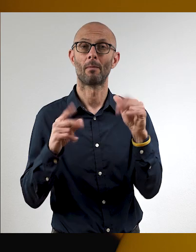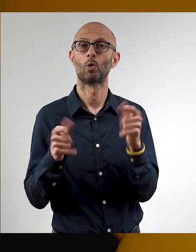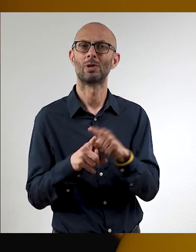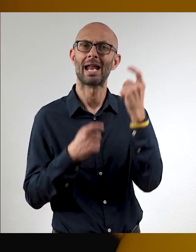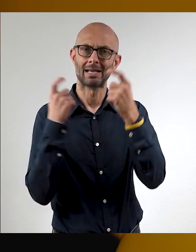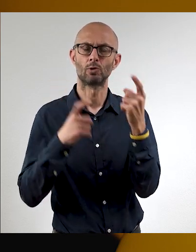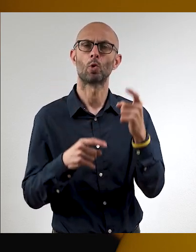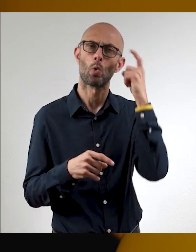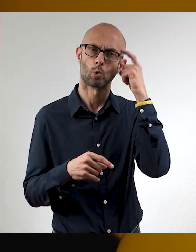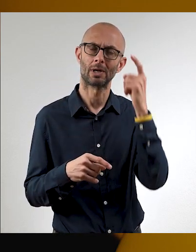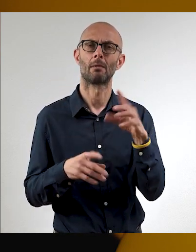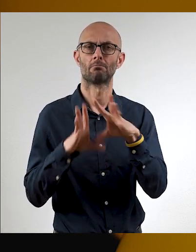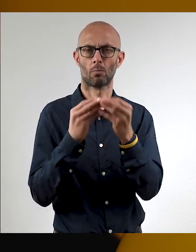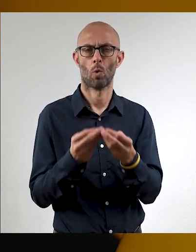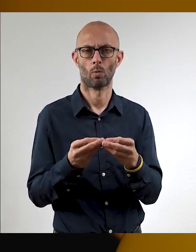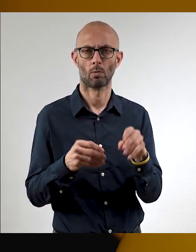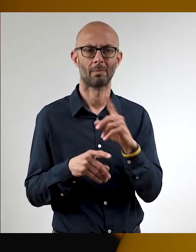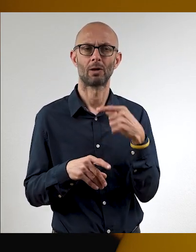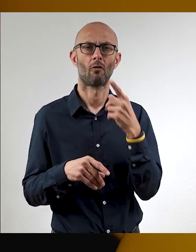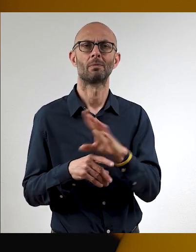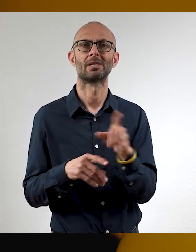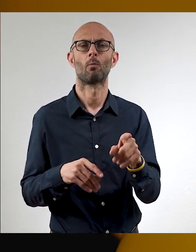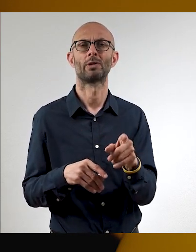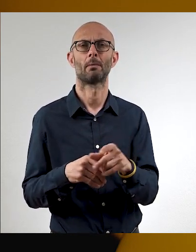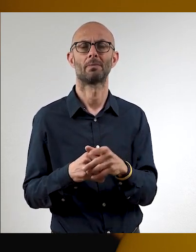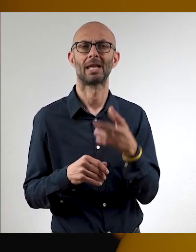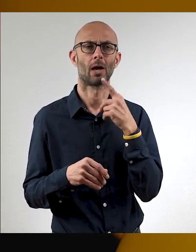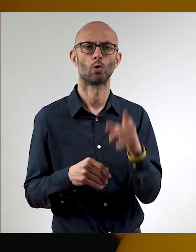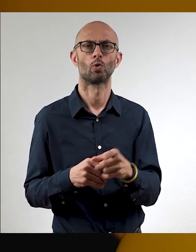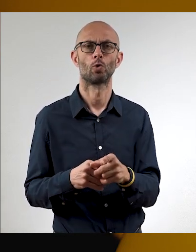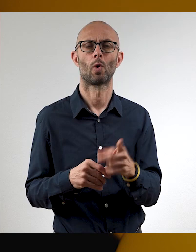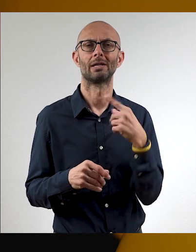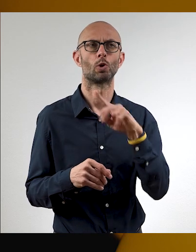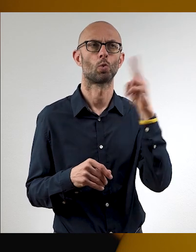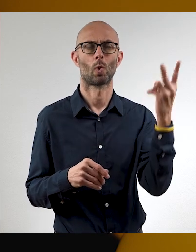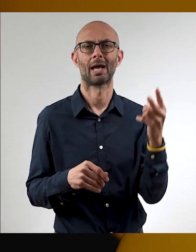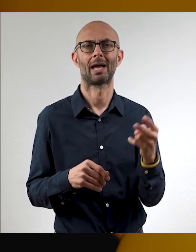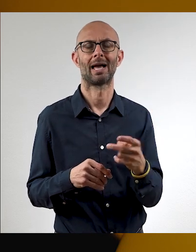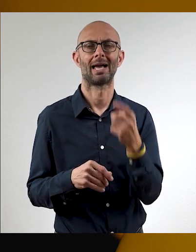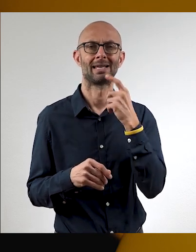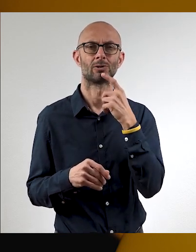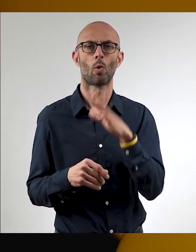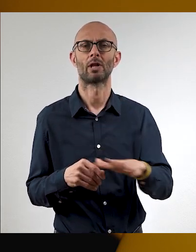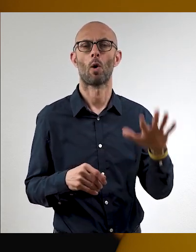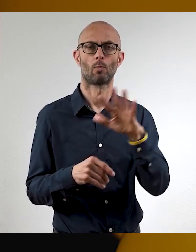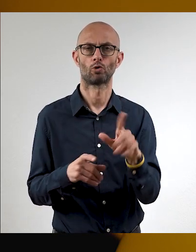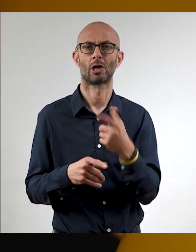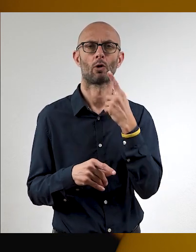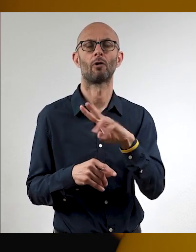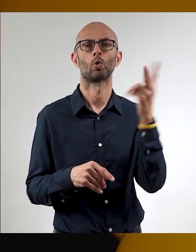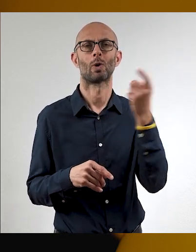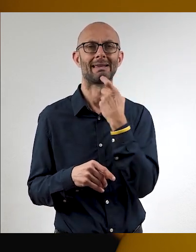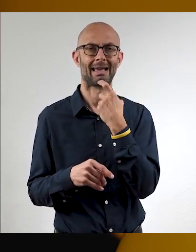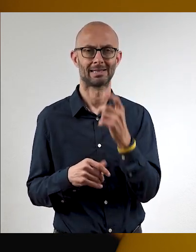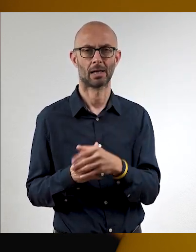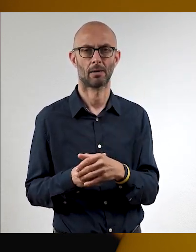tudi razmišljati v kulturnem kontekstu. Pa tukaj ne govorim samo o tem, da je nekdo iz drugega jezikovnega območja, da govori drug